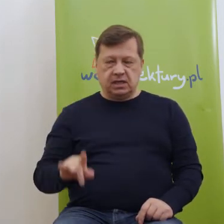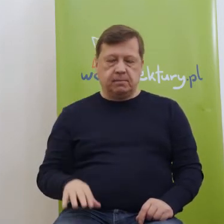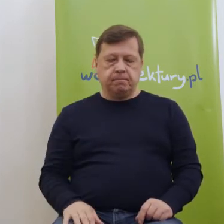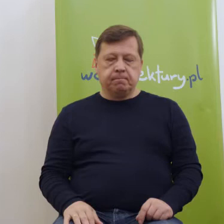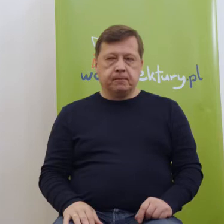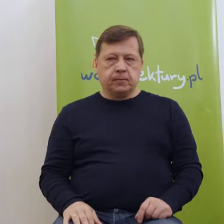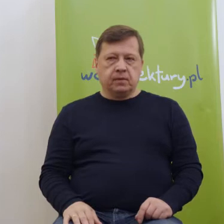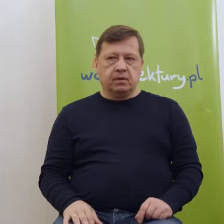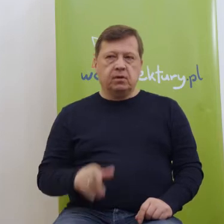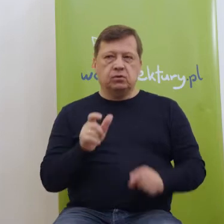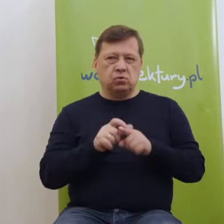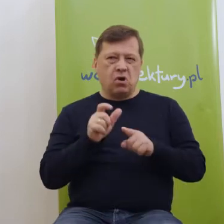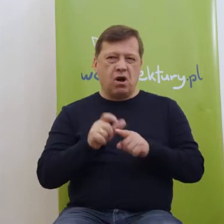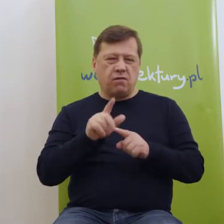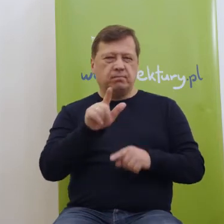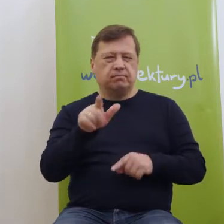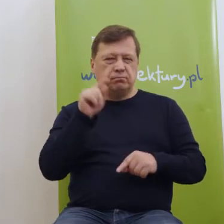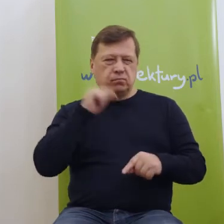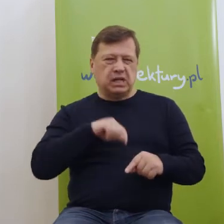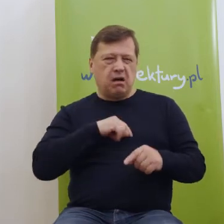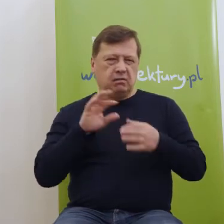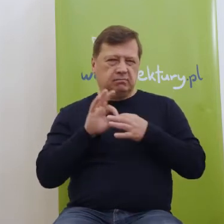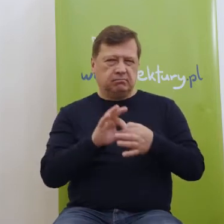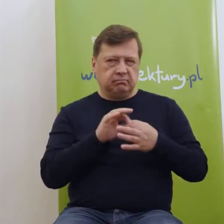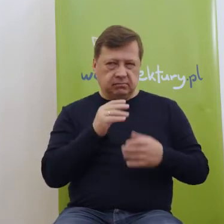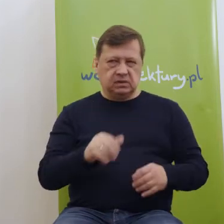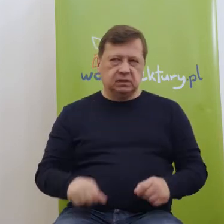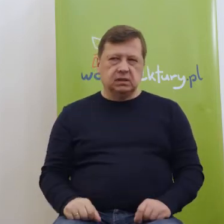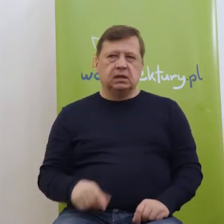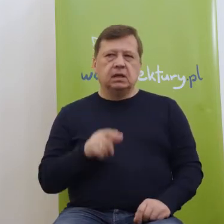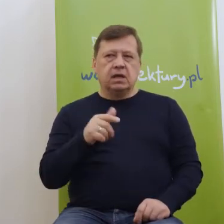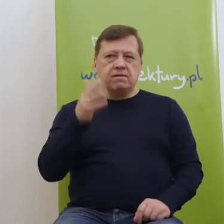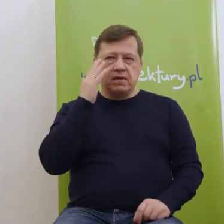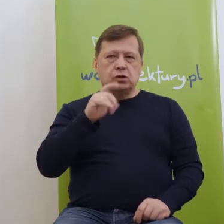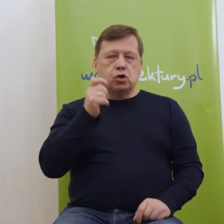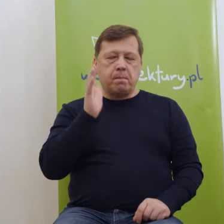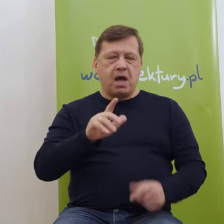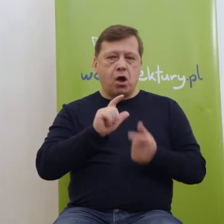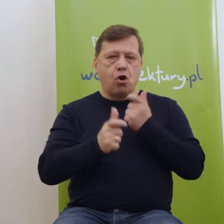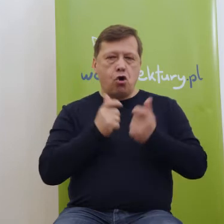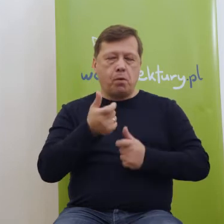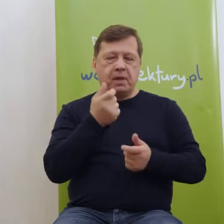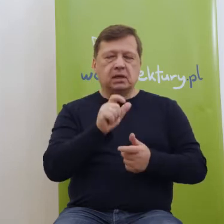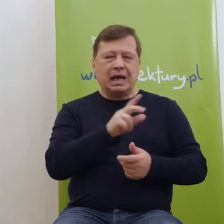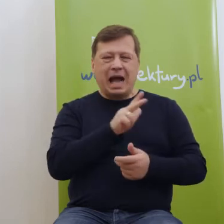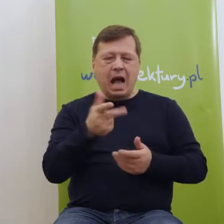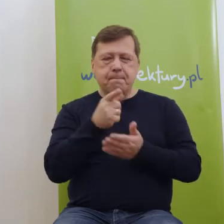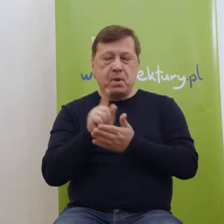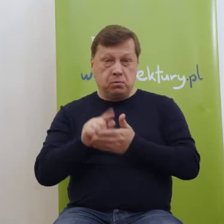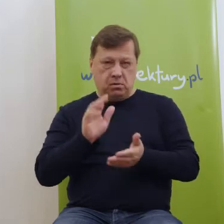tak wszystko ułożone po prostu bardzo dokładnie, minuta po minucie, wie co będzie robił. No